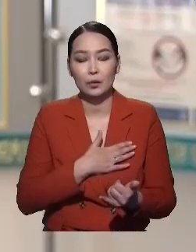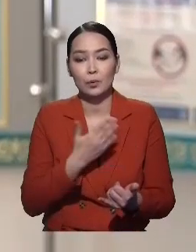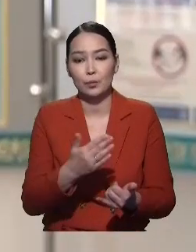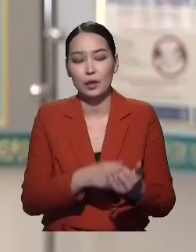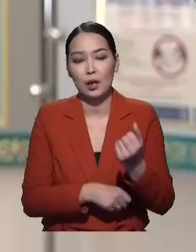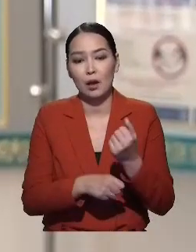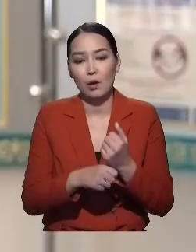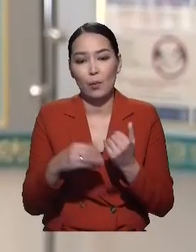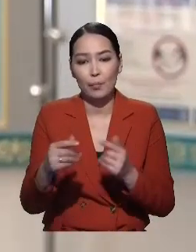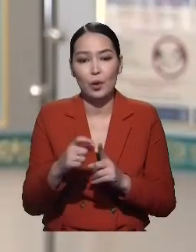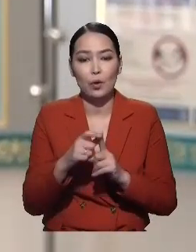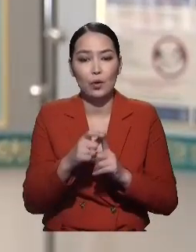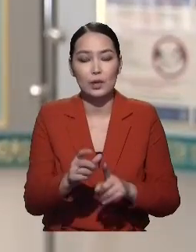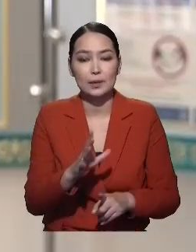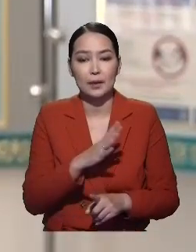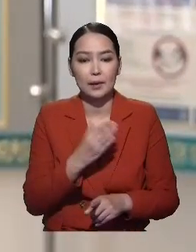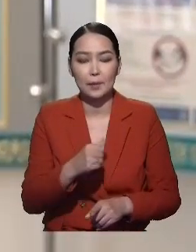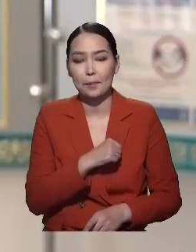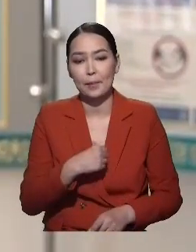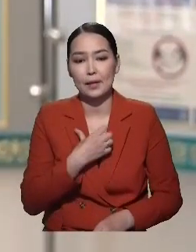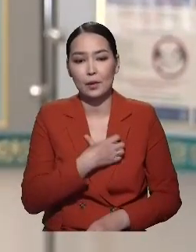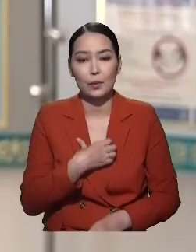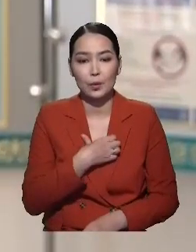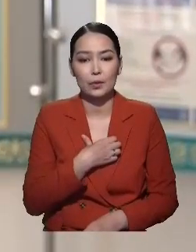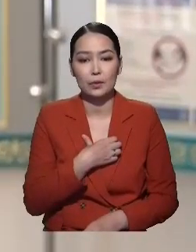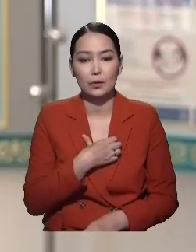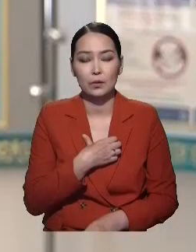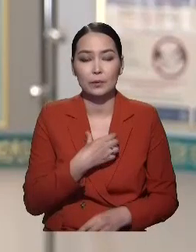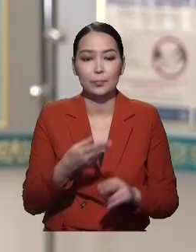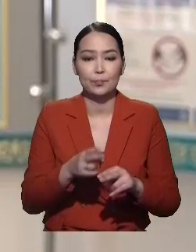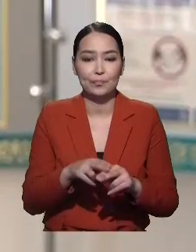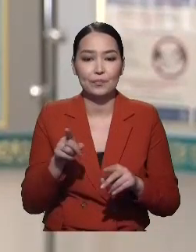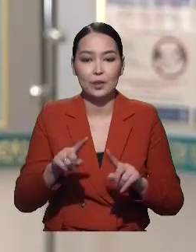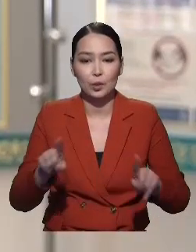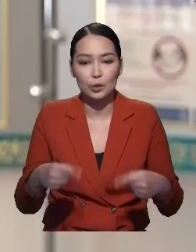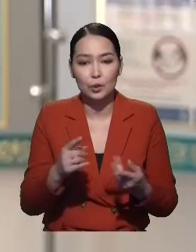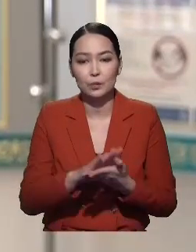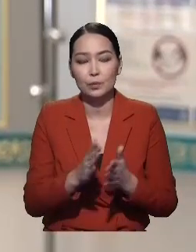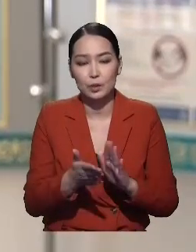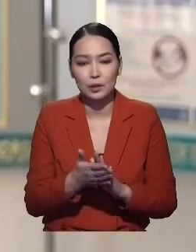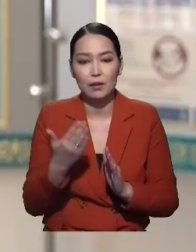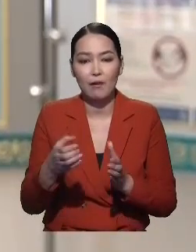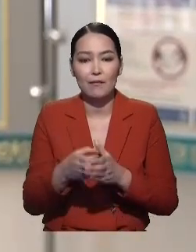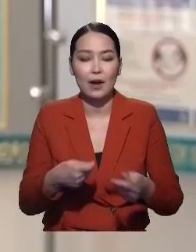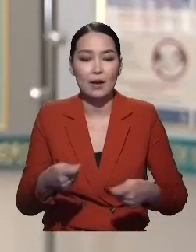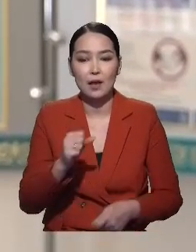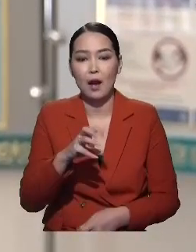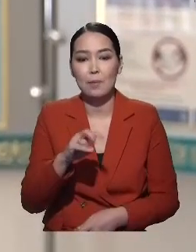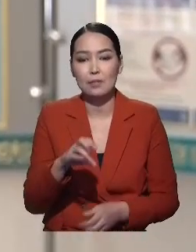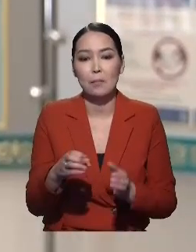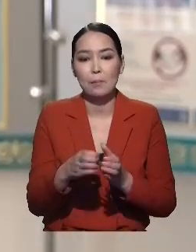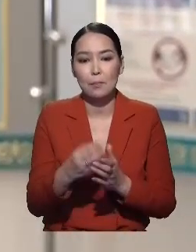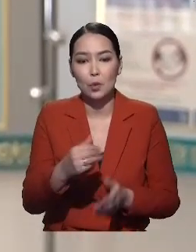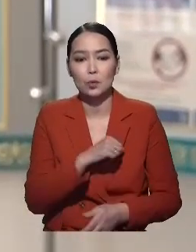отырысында былтырдан бастап сол сұрақты көтеріп, фракция жетекшісі ретінде Аманат партиясының